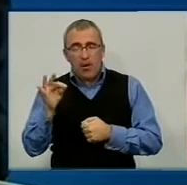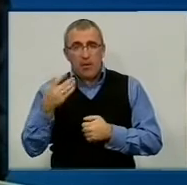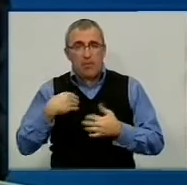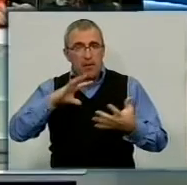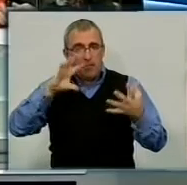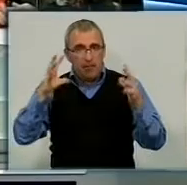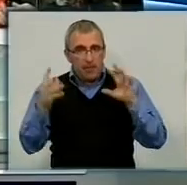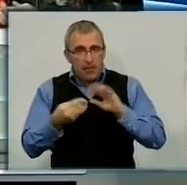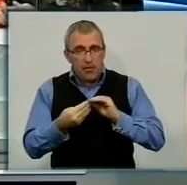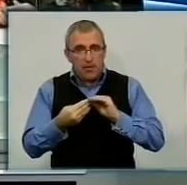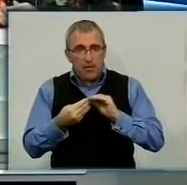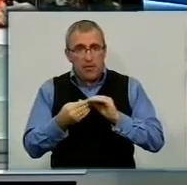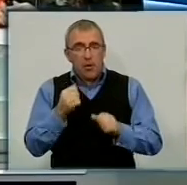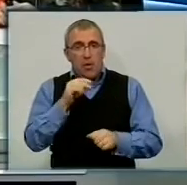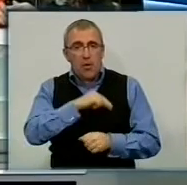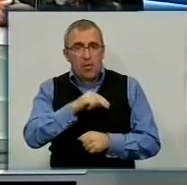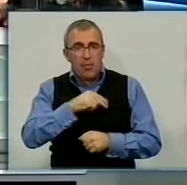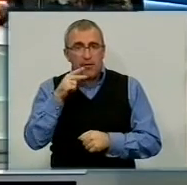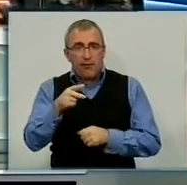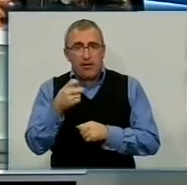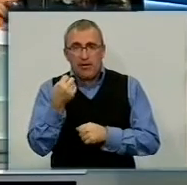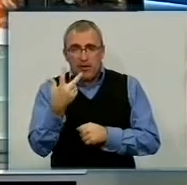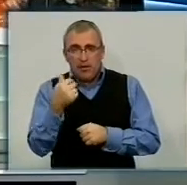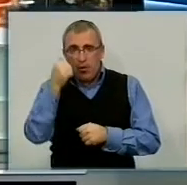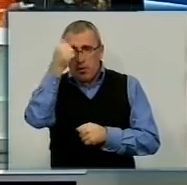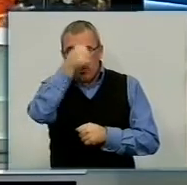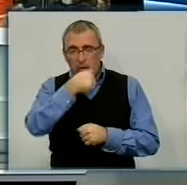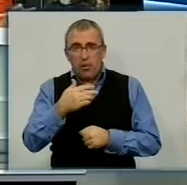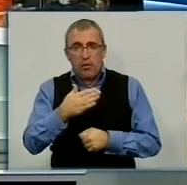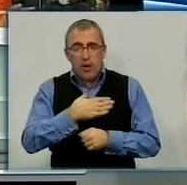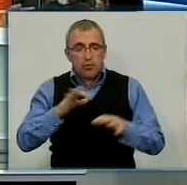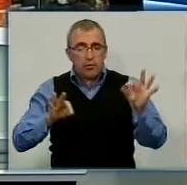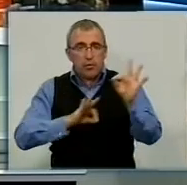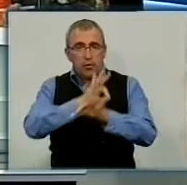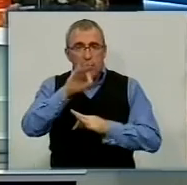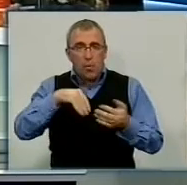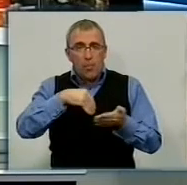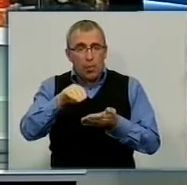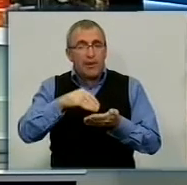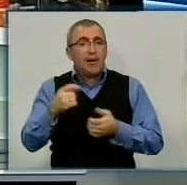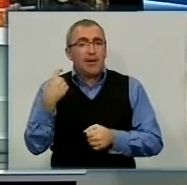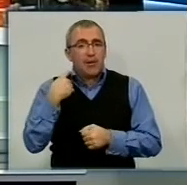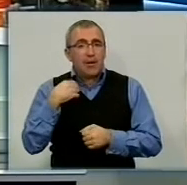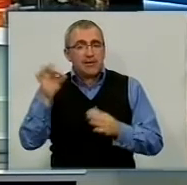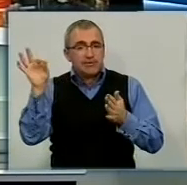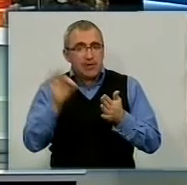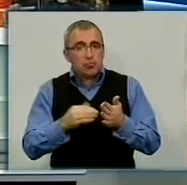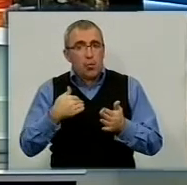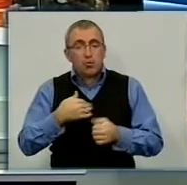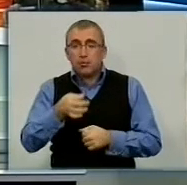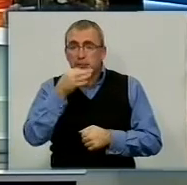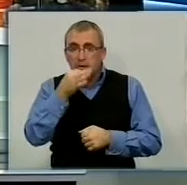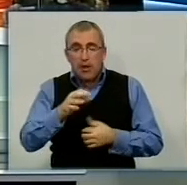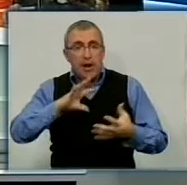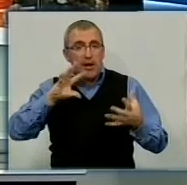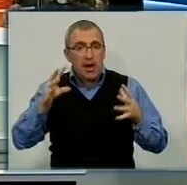підвели підсумки роботи в 2013му році нашого проекту купуй кіровоградське зразу хочу сказати що